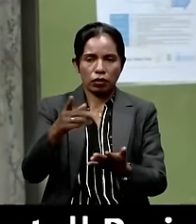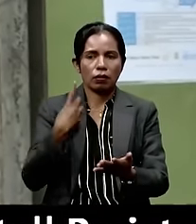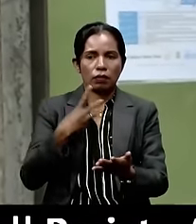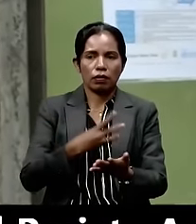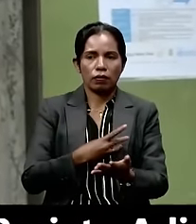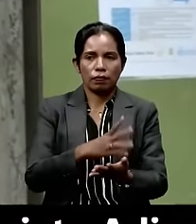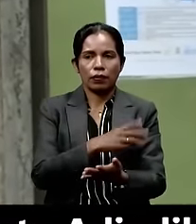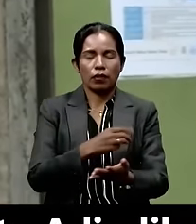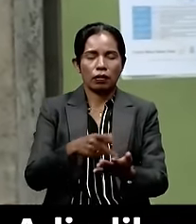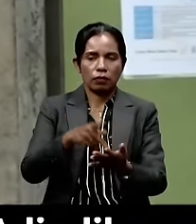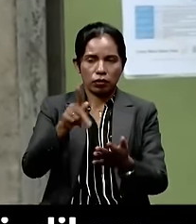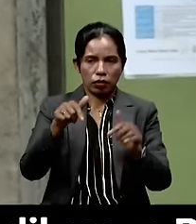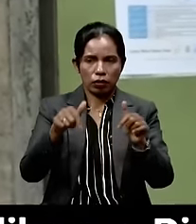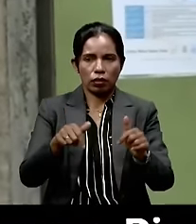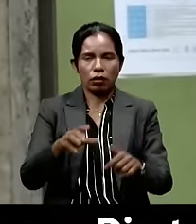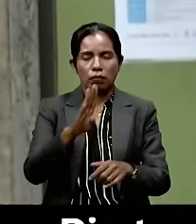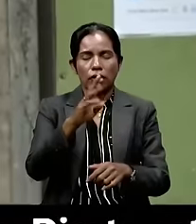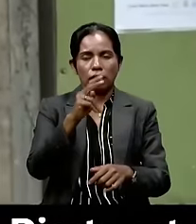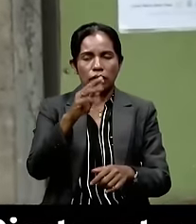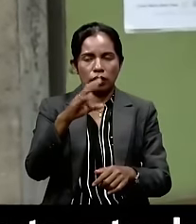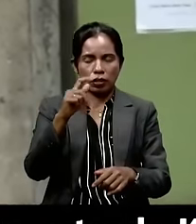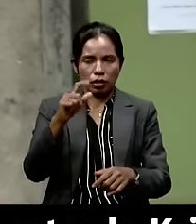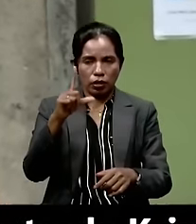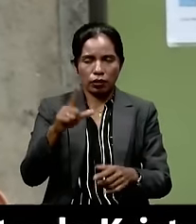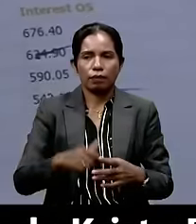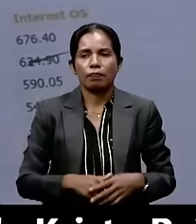kai bauk ne ami selu idan o bencetel idan edit.